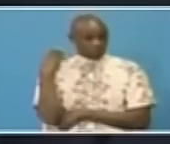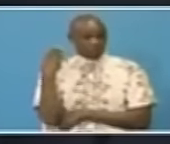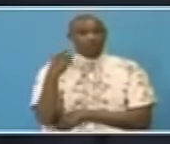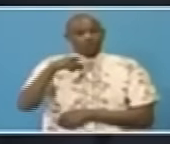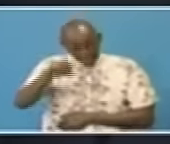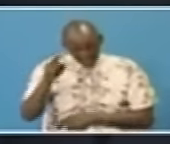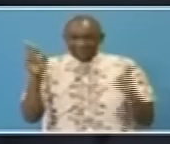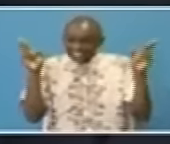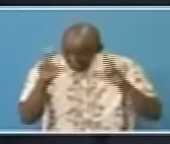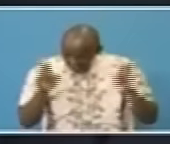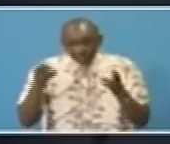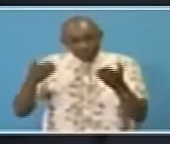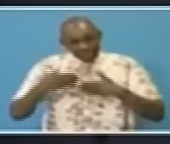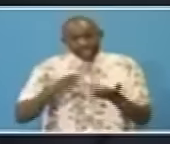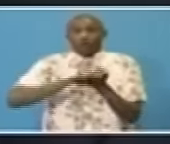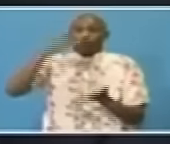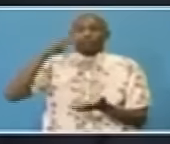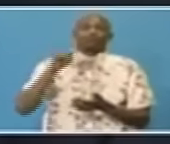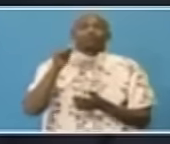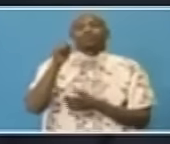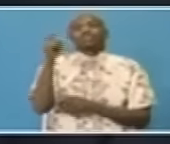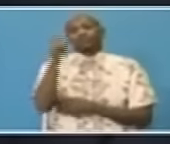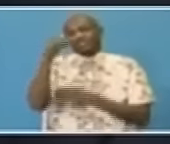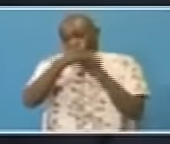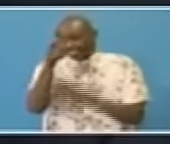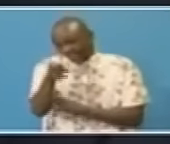and that you are set to bring glory from Tunisia.